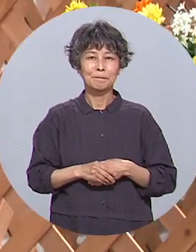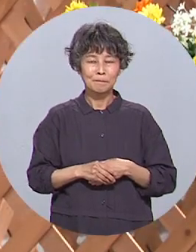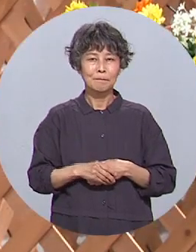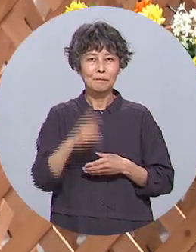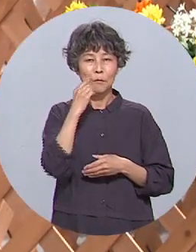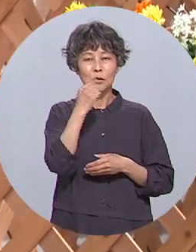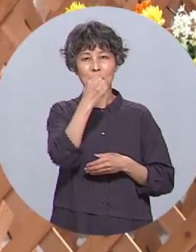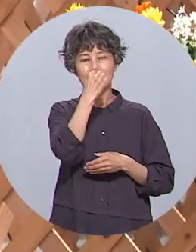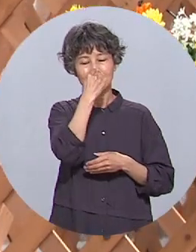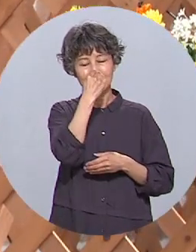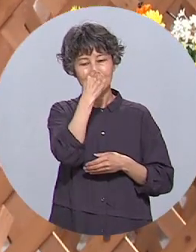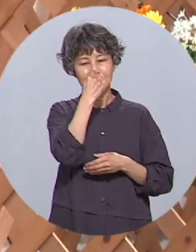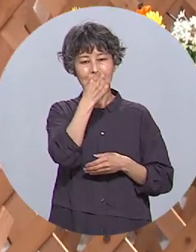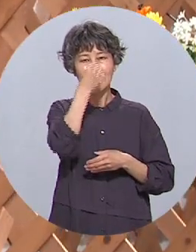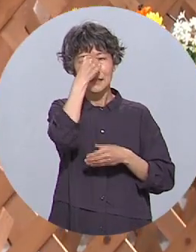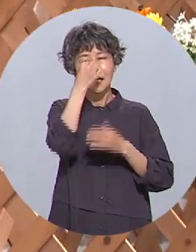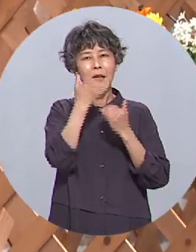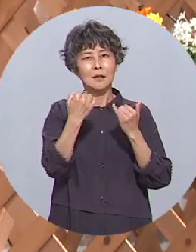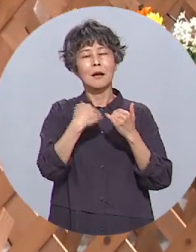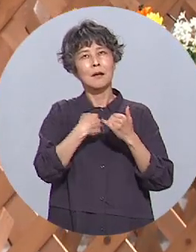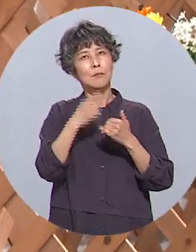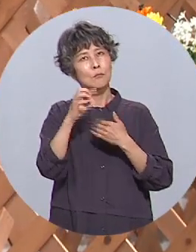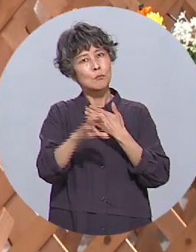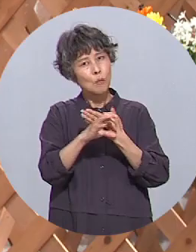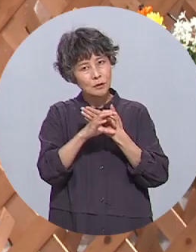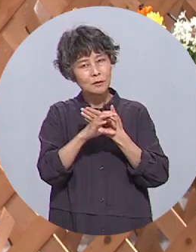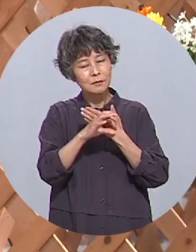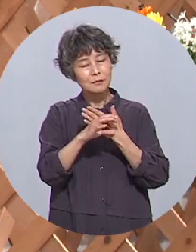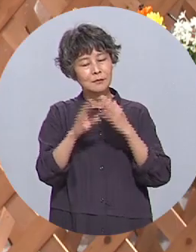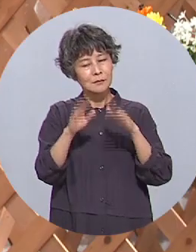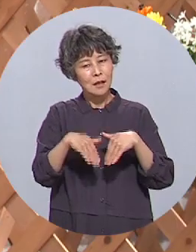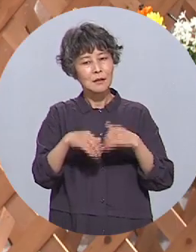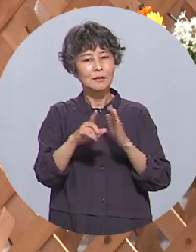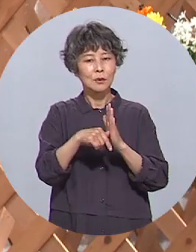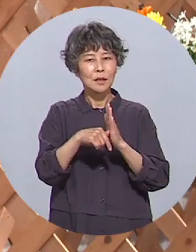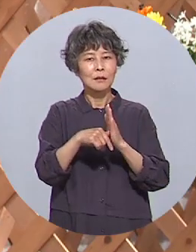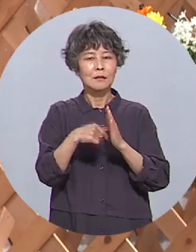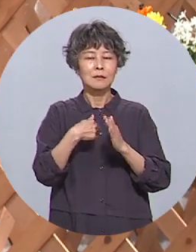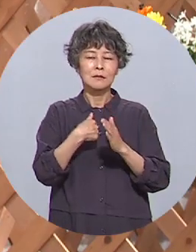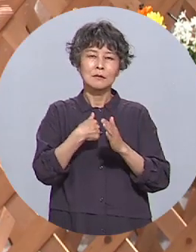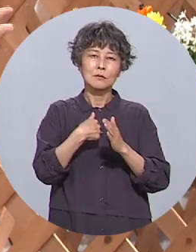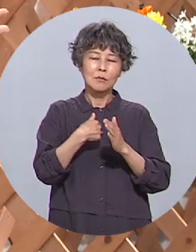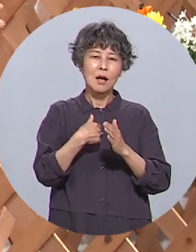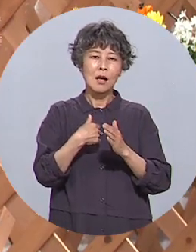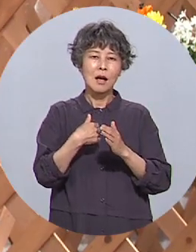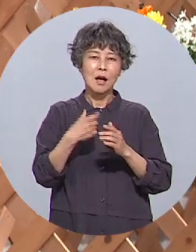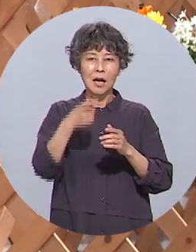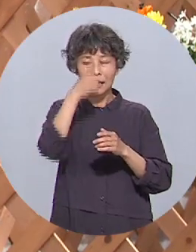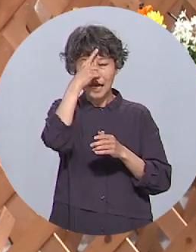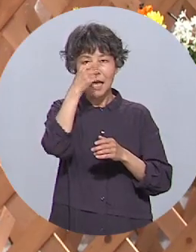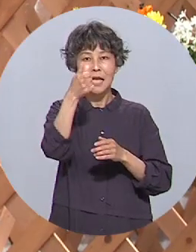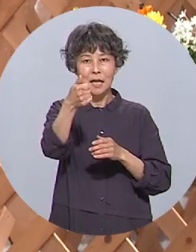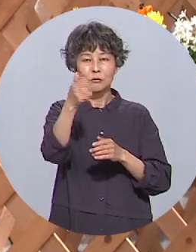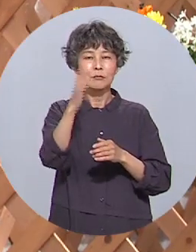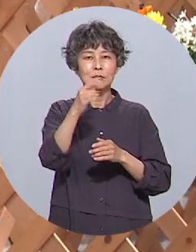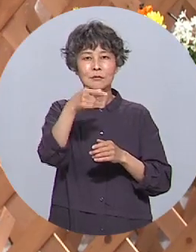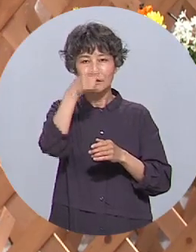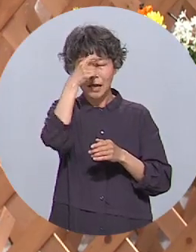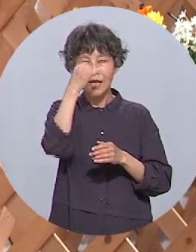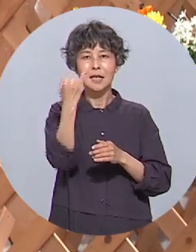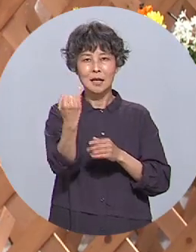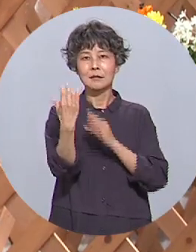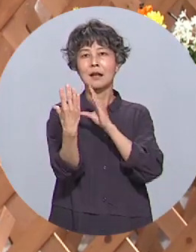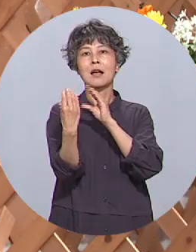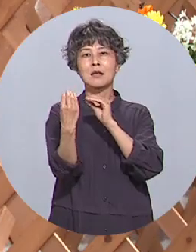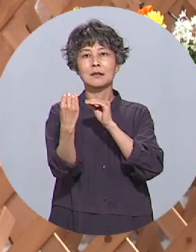もし私がこう犯罪被害に遭った時に、まあ、私の場合は女性の警察官の方とお